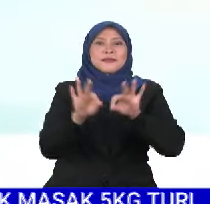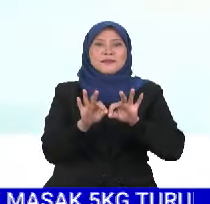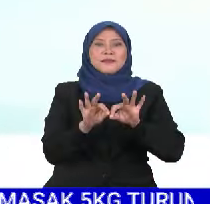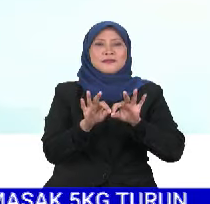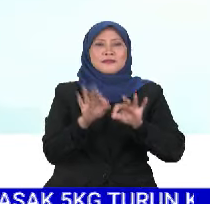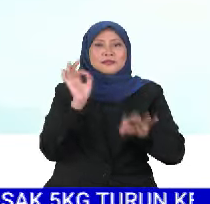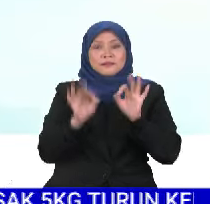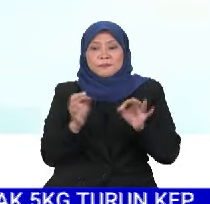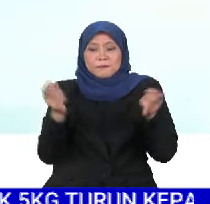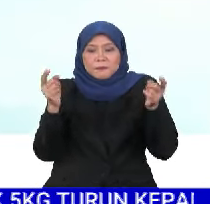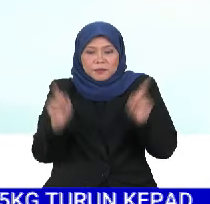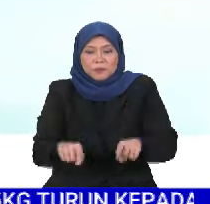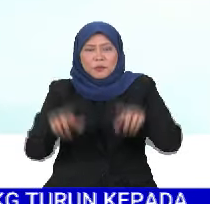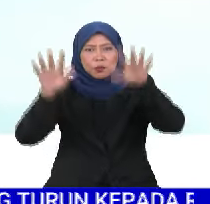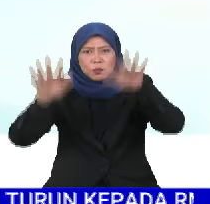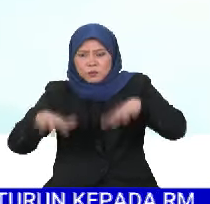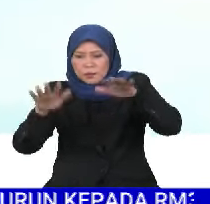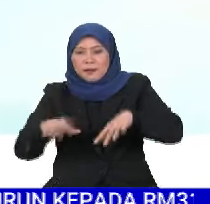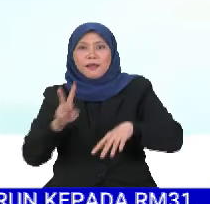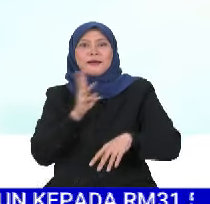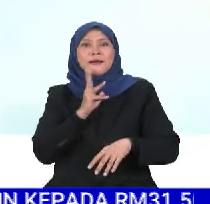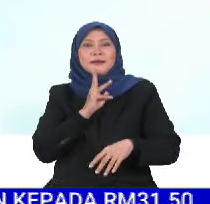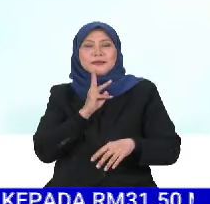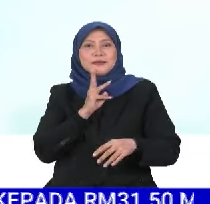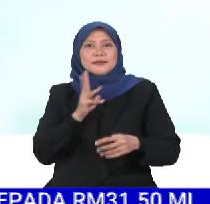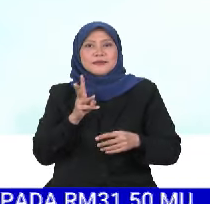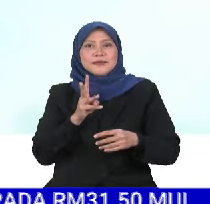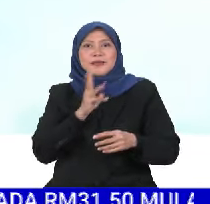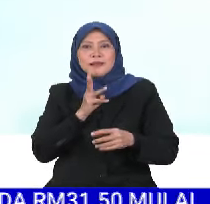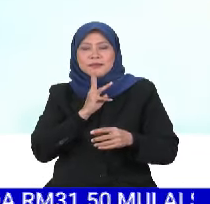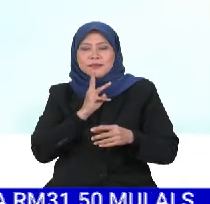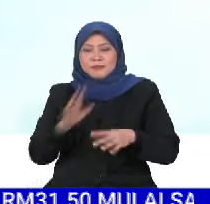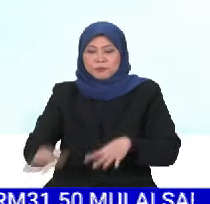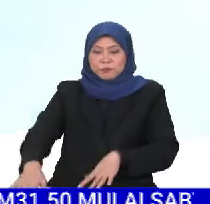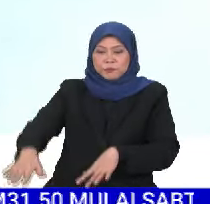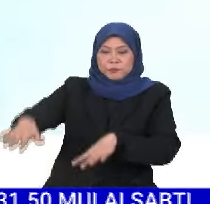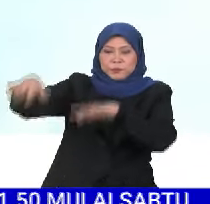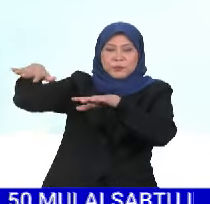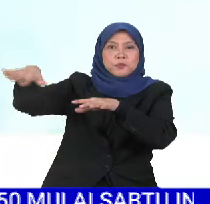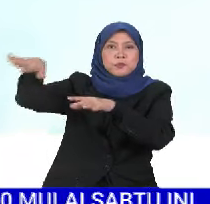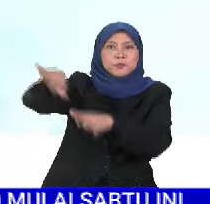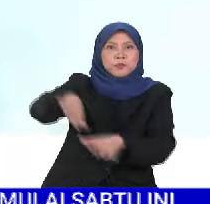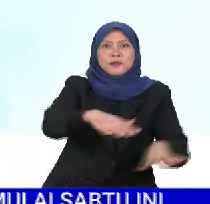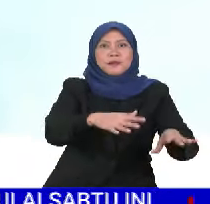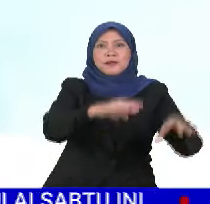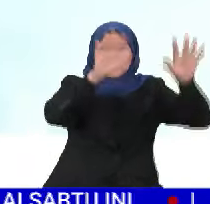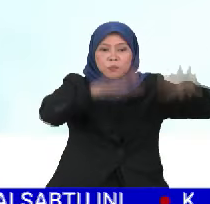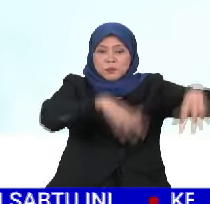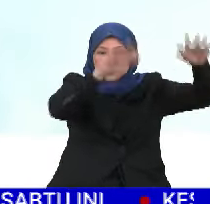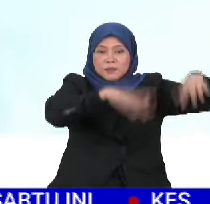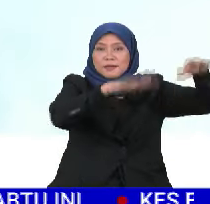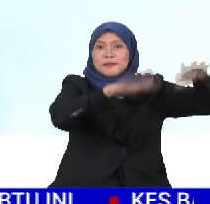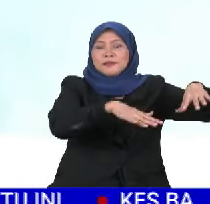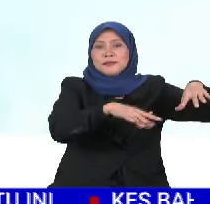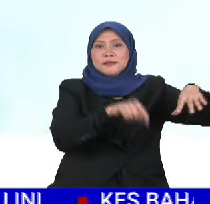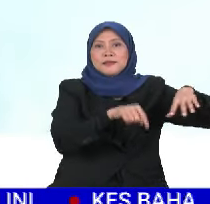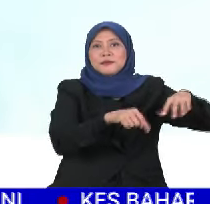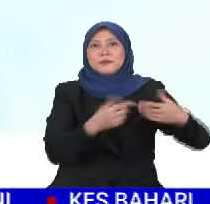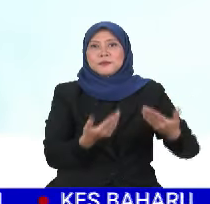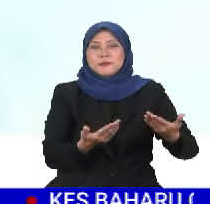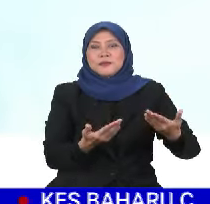sekiranya berlaku pertembungan antara air pasang dan juga hujan lebat. Jadi air hujan